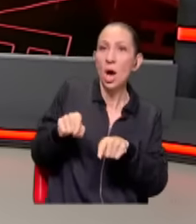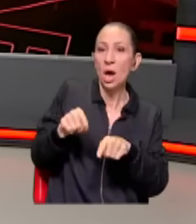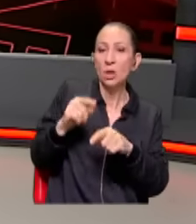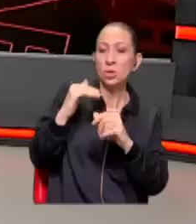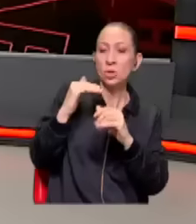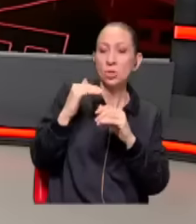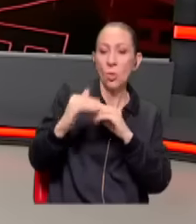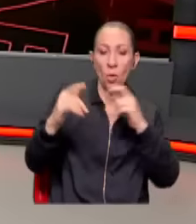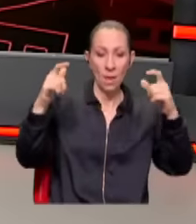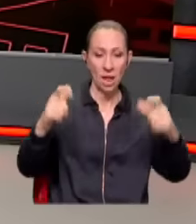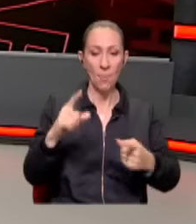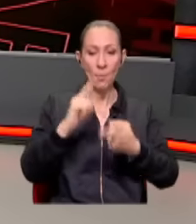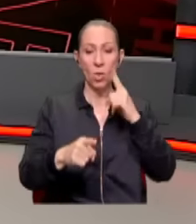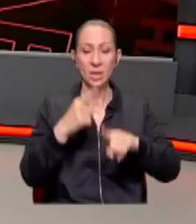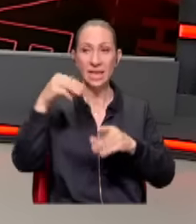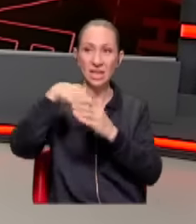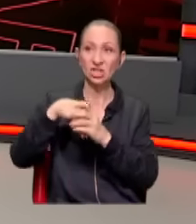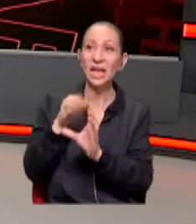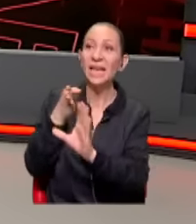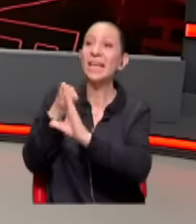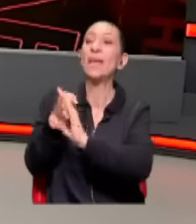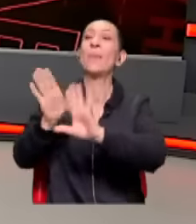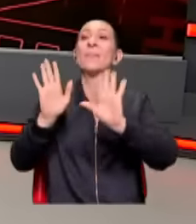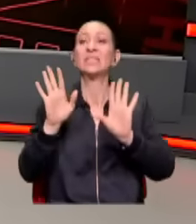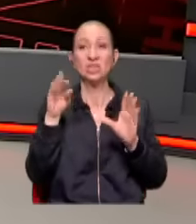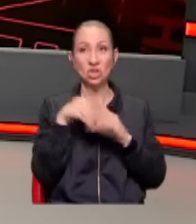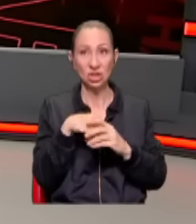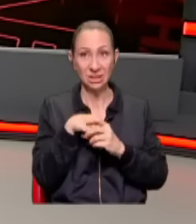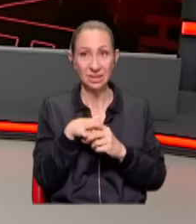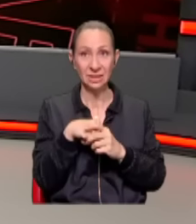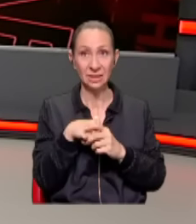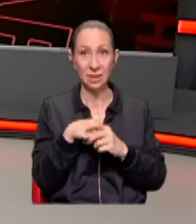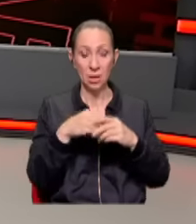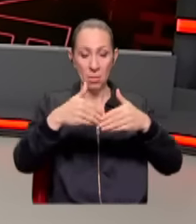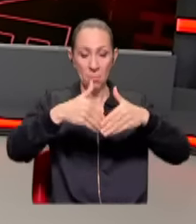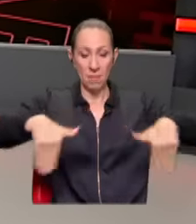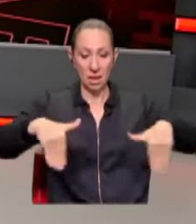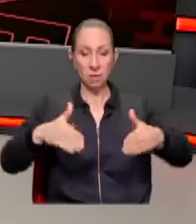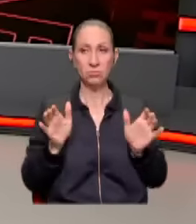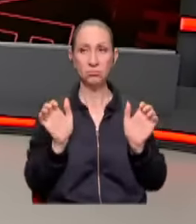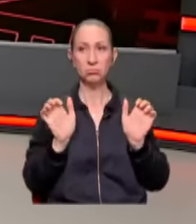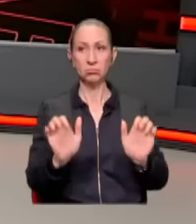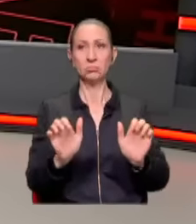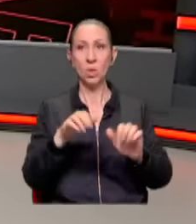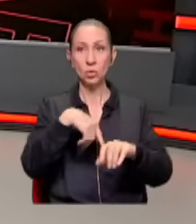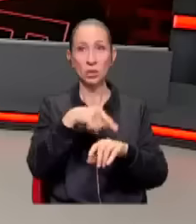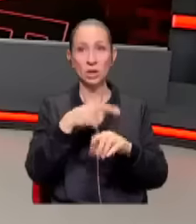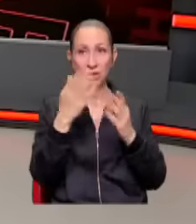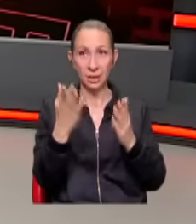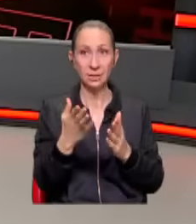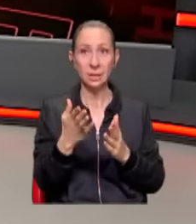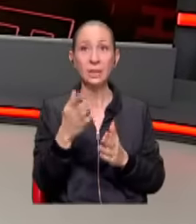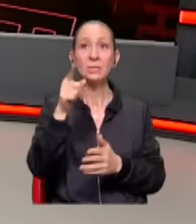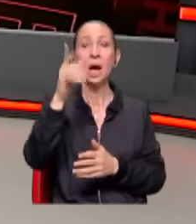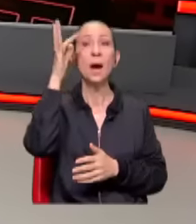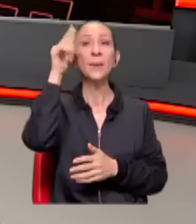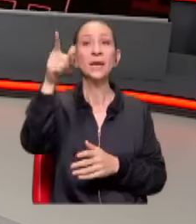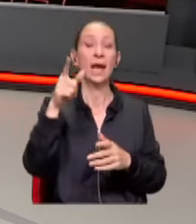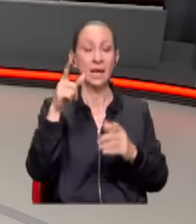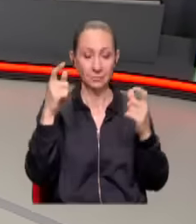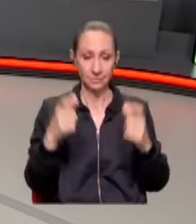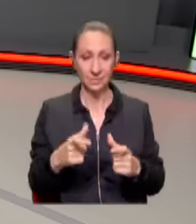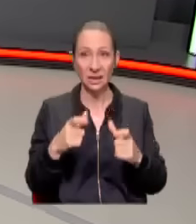kamu alanına, siyaset sahnesine girmemesi için barikatların oluşturulduğu süreçler. Şimdi Amerika